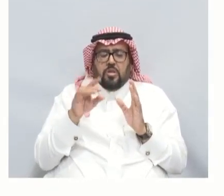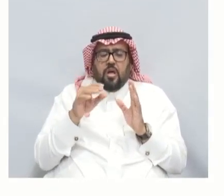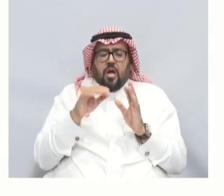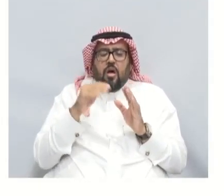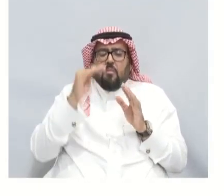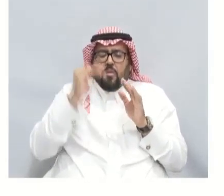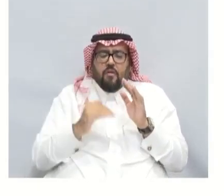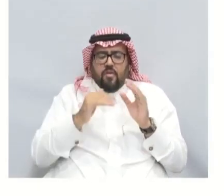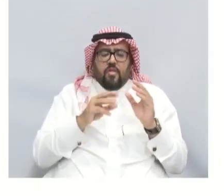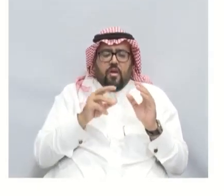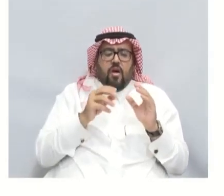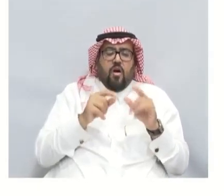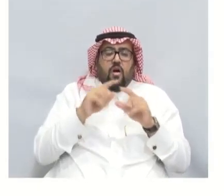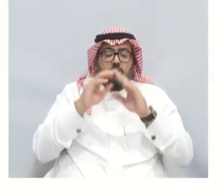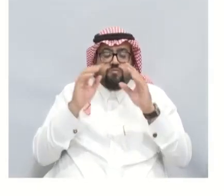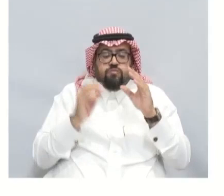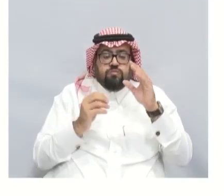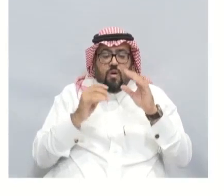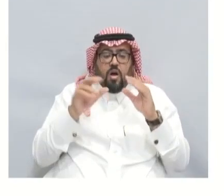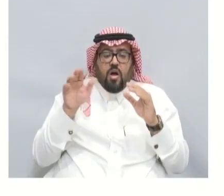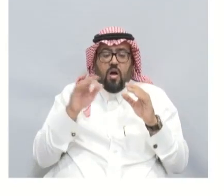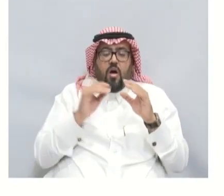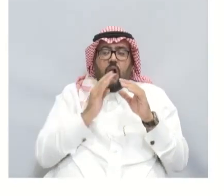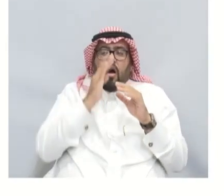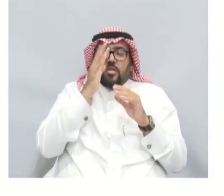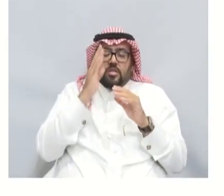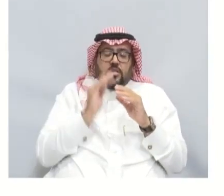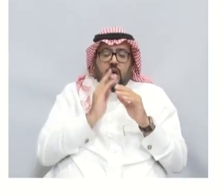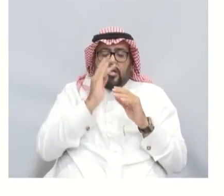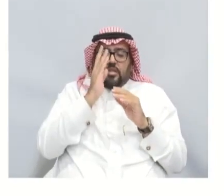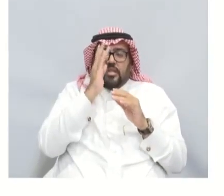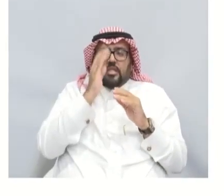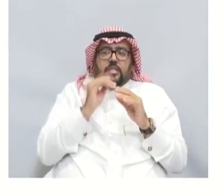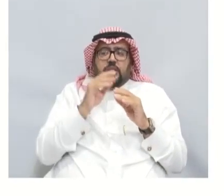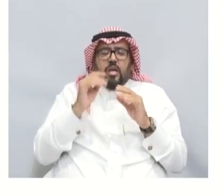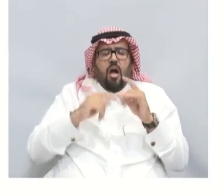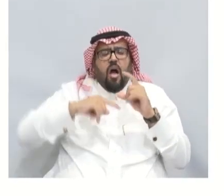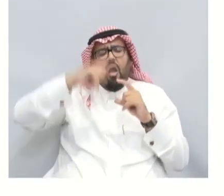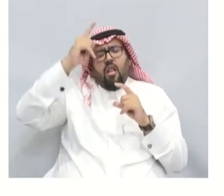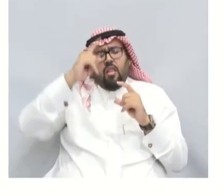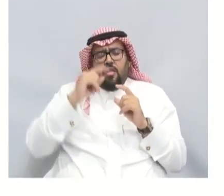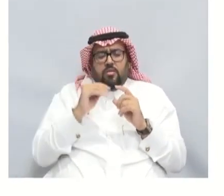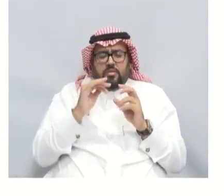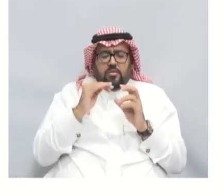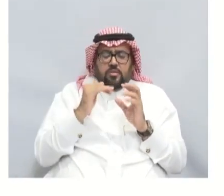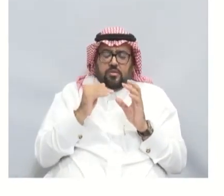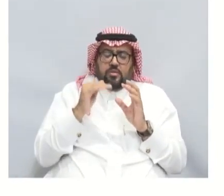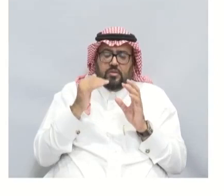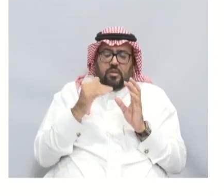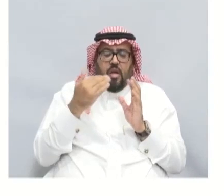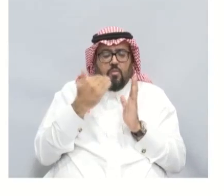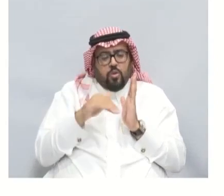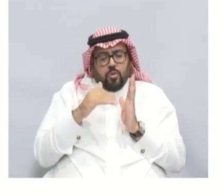ماذا؟ مرتفع. لاحظنا معايا، قلنا احنا السيليكا تكون متوسطة، إما تكون في أحد البراكين عالية أو تكون في أحد البراكين